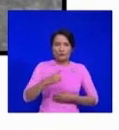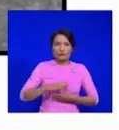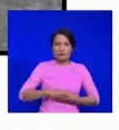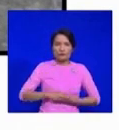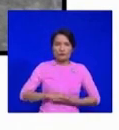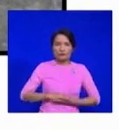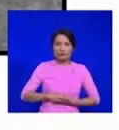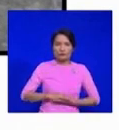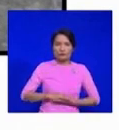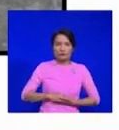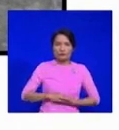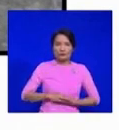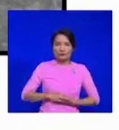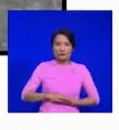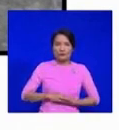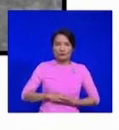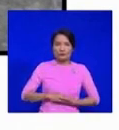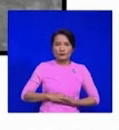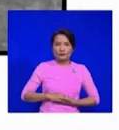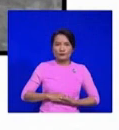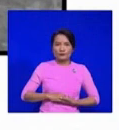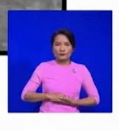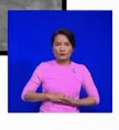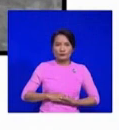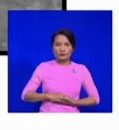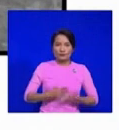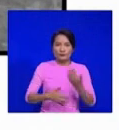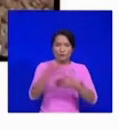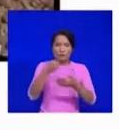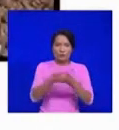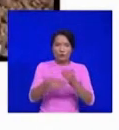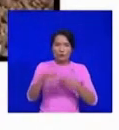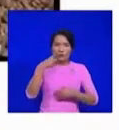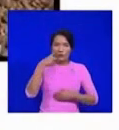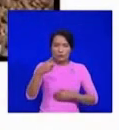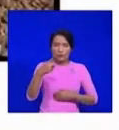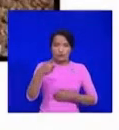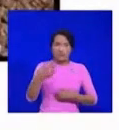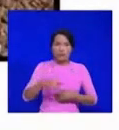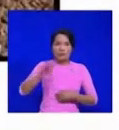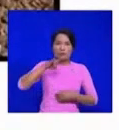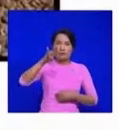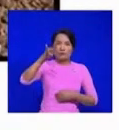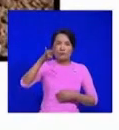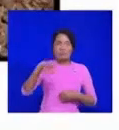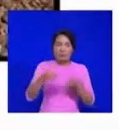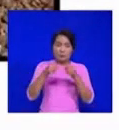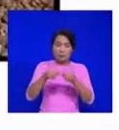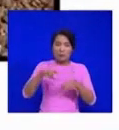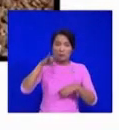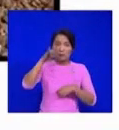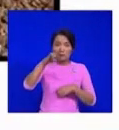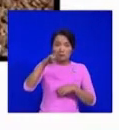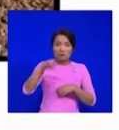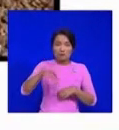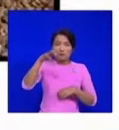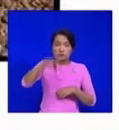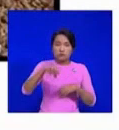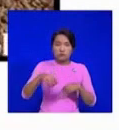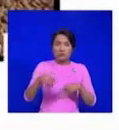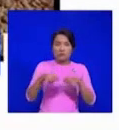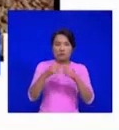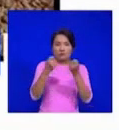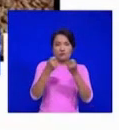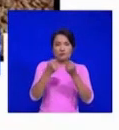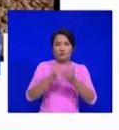ยังก็อะไรดีนะครับเอาไปส่องนะครับแล้วก็ไปปลดระเบิดลงน่ากลัวมากนะครับไม่รู้จ